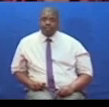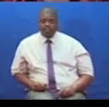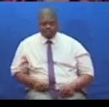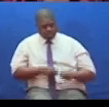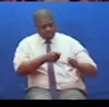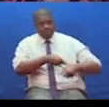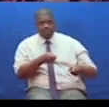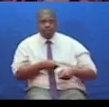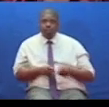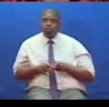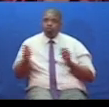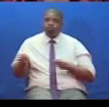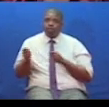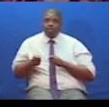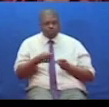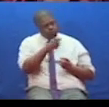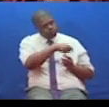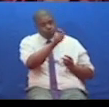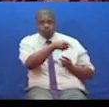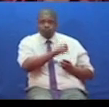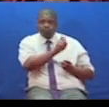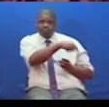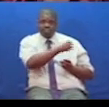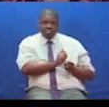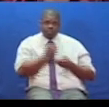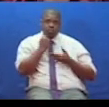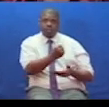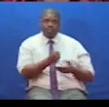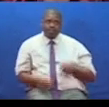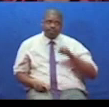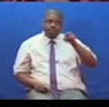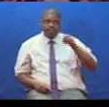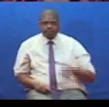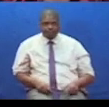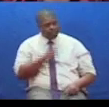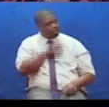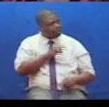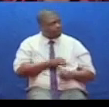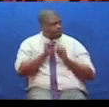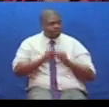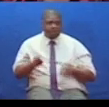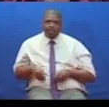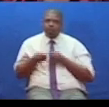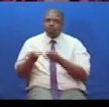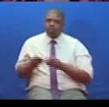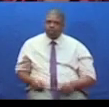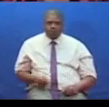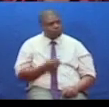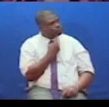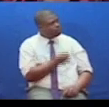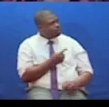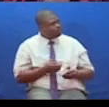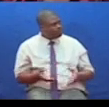kilimo, uvuvi, ufugaji, tuwekeze pale na itatoa ajira mpya, na tuseme